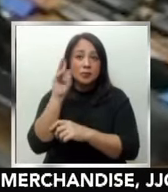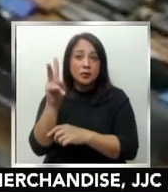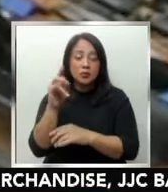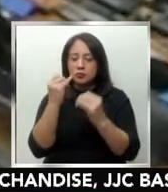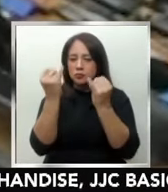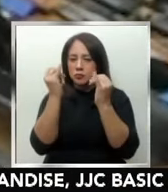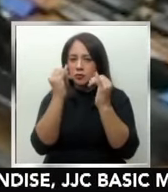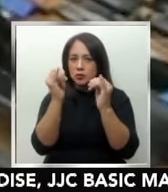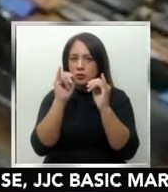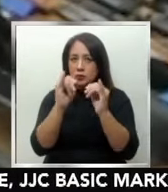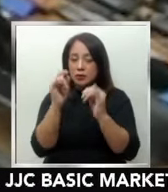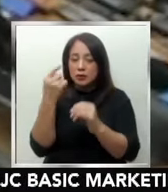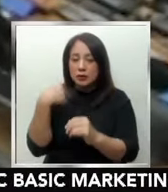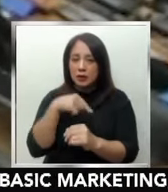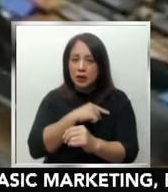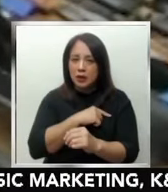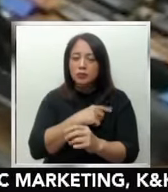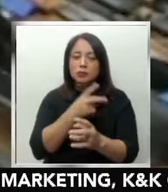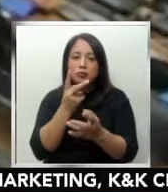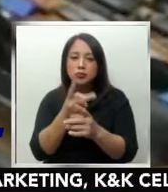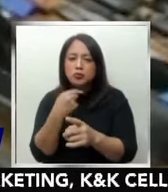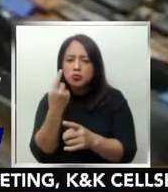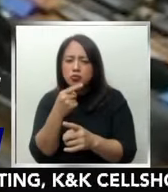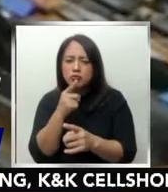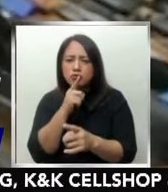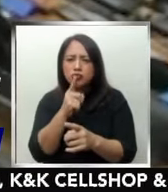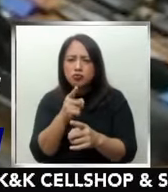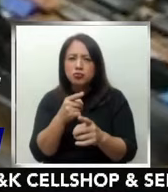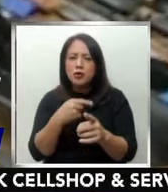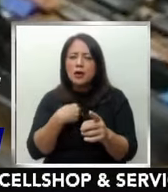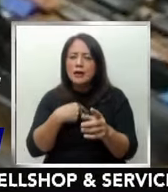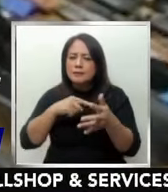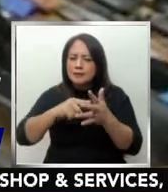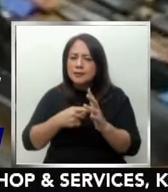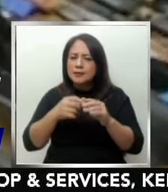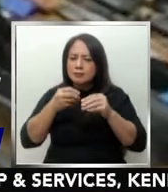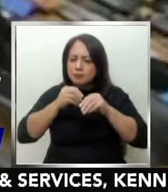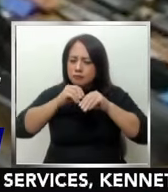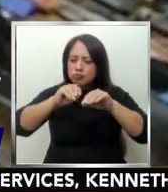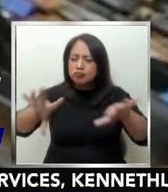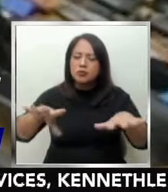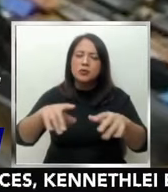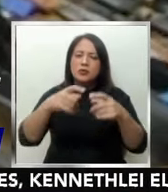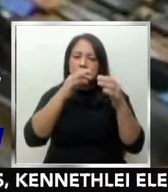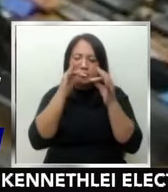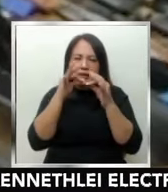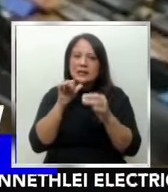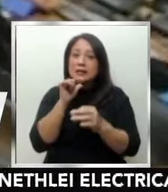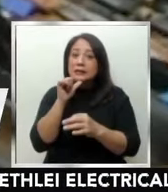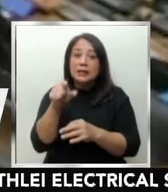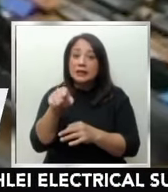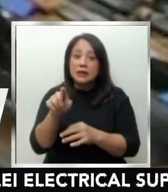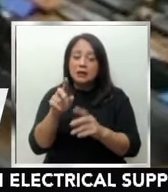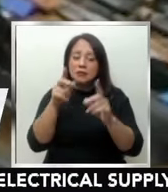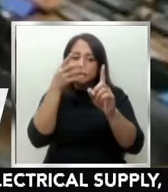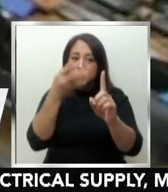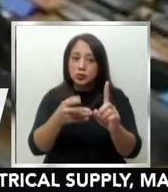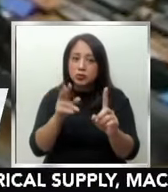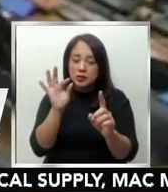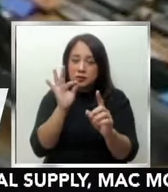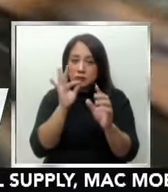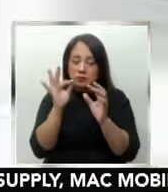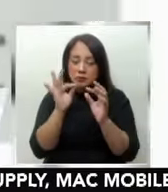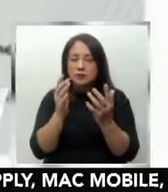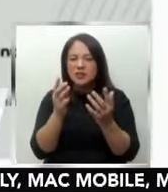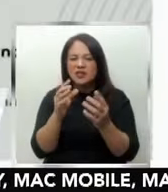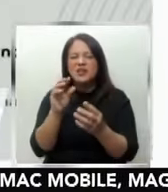at the syndicates behind the drug distribution rather than the users and other offenders minor